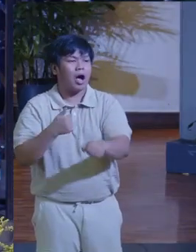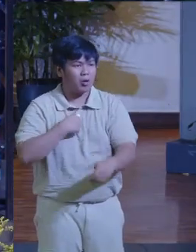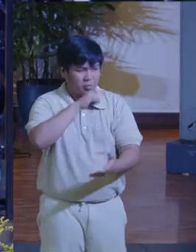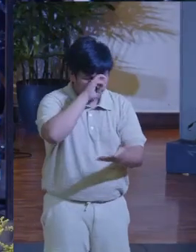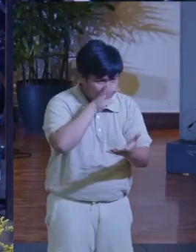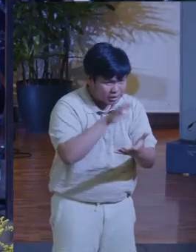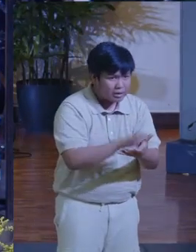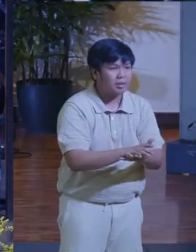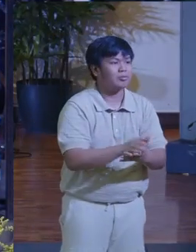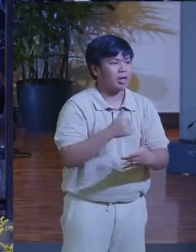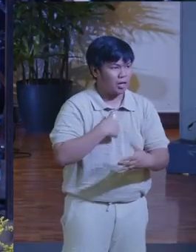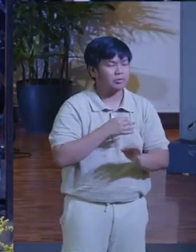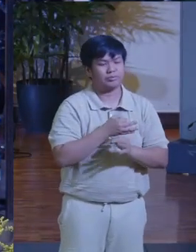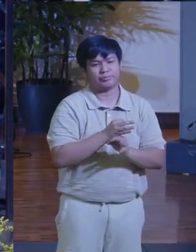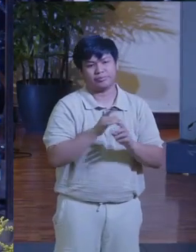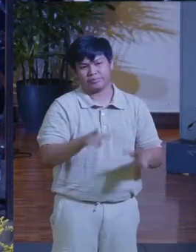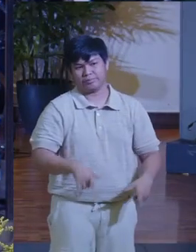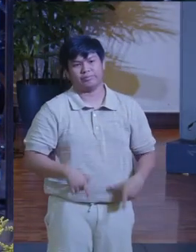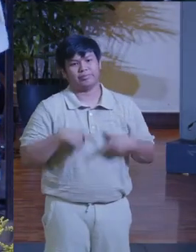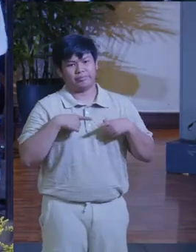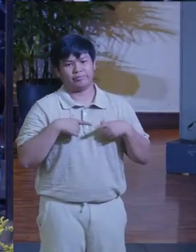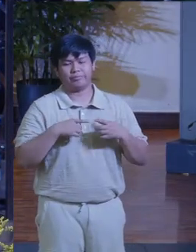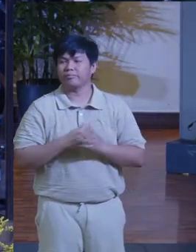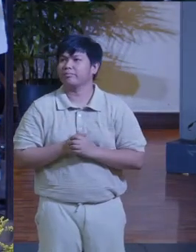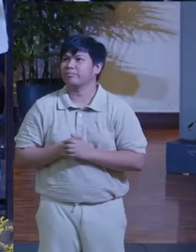naniwala. Pangalawa,